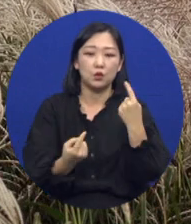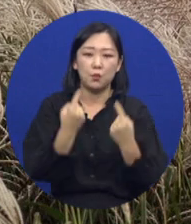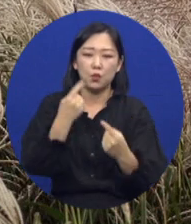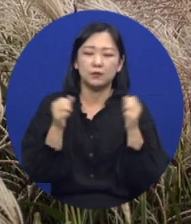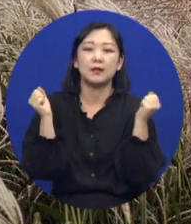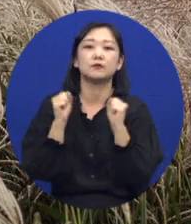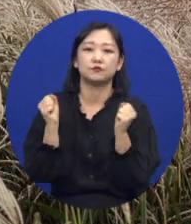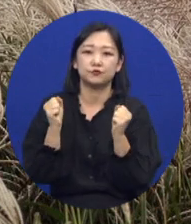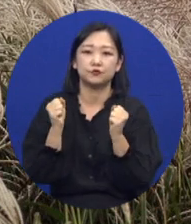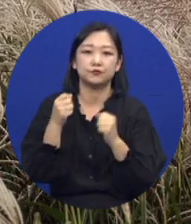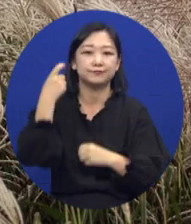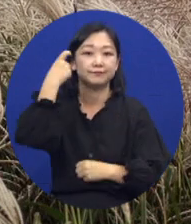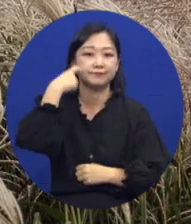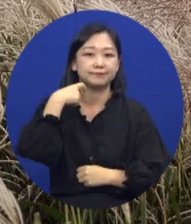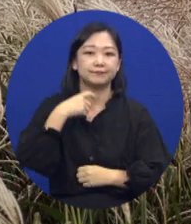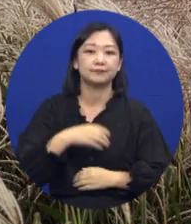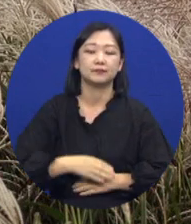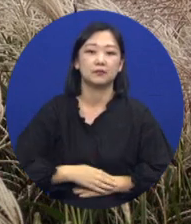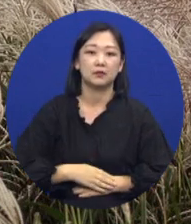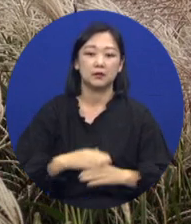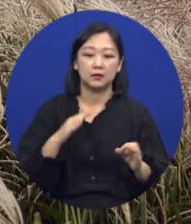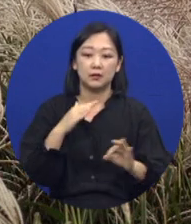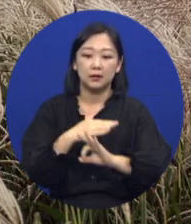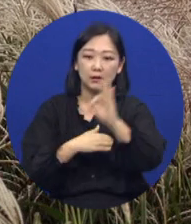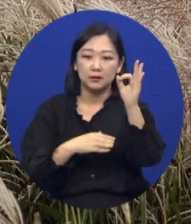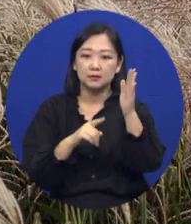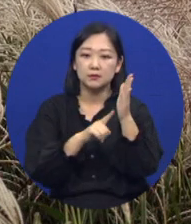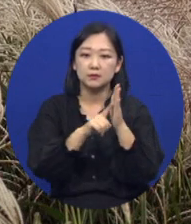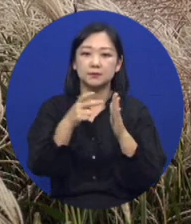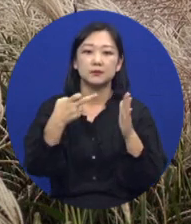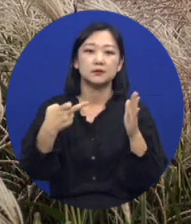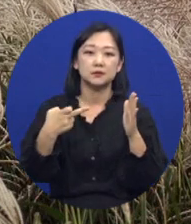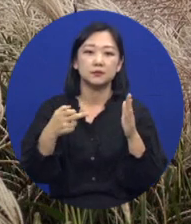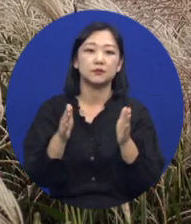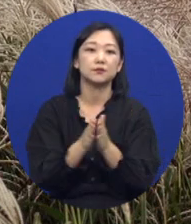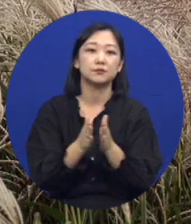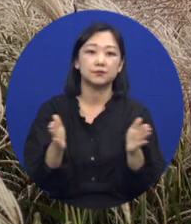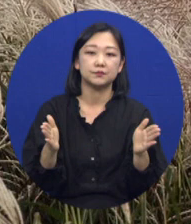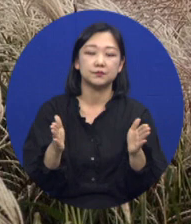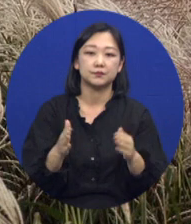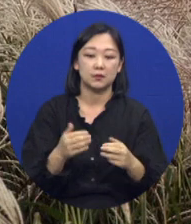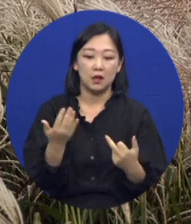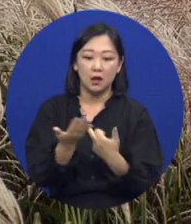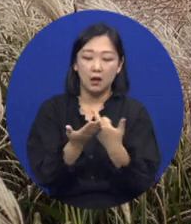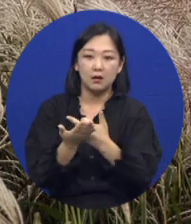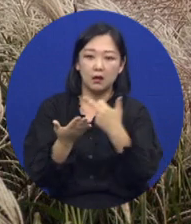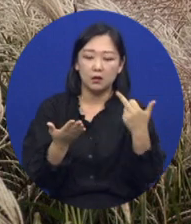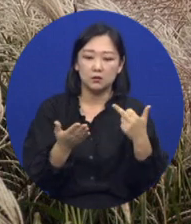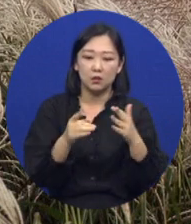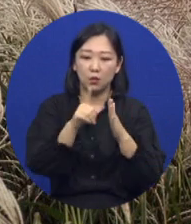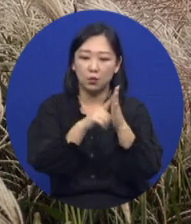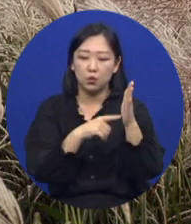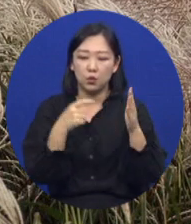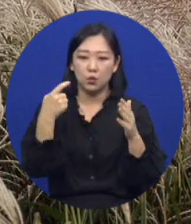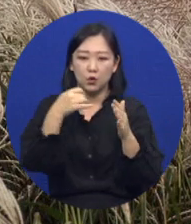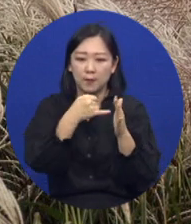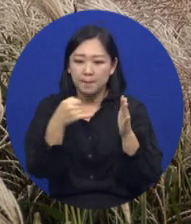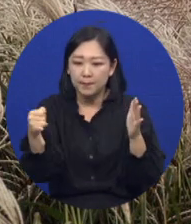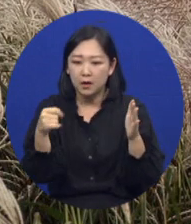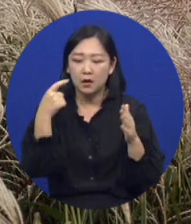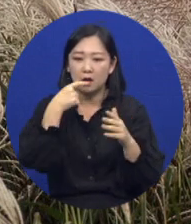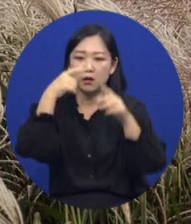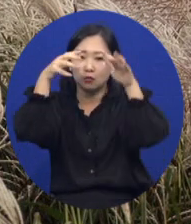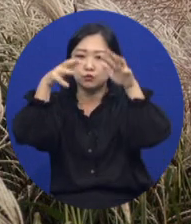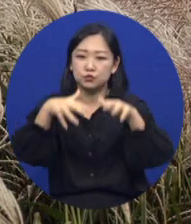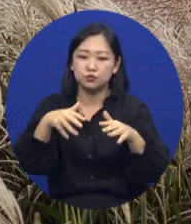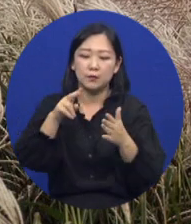쌀쌀하게 느껴지게 씁니다 내일 아침 최저 기온은 12도 로 시작하게 되었고요 한라산의 는 기온이 영하로 떨어지면서 서리로